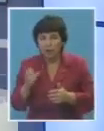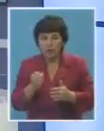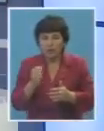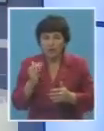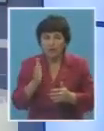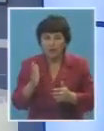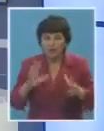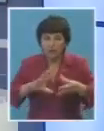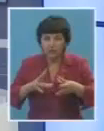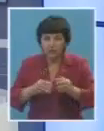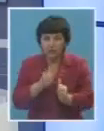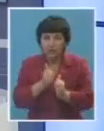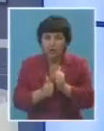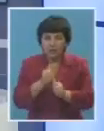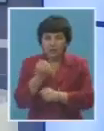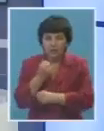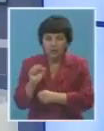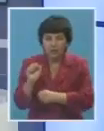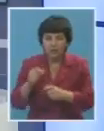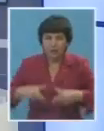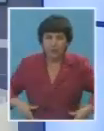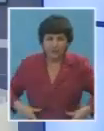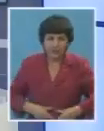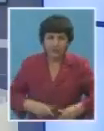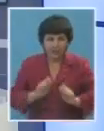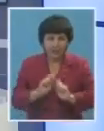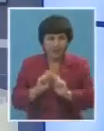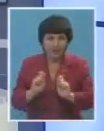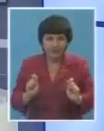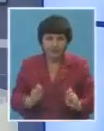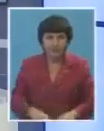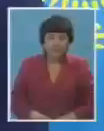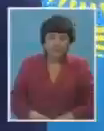тұжырымдары бойынша бокстан алған чемпиондық белдіктерін сыйға тартты.